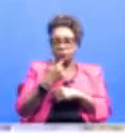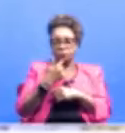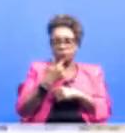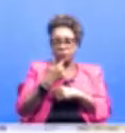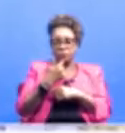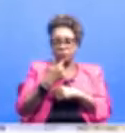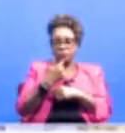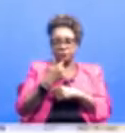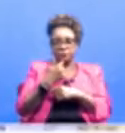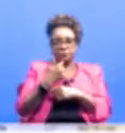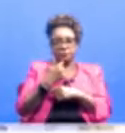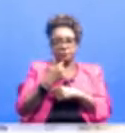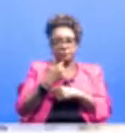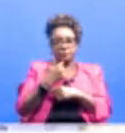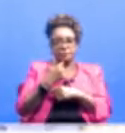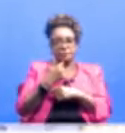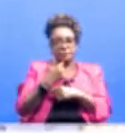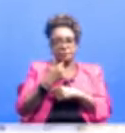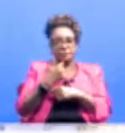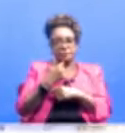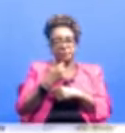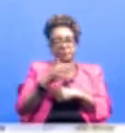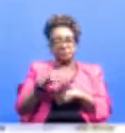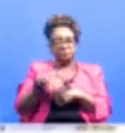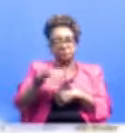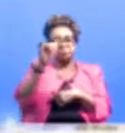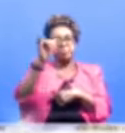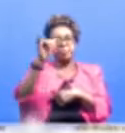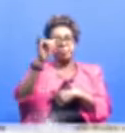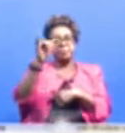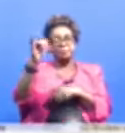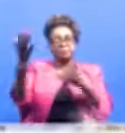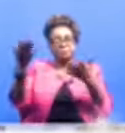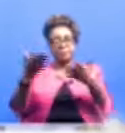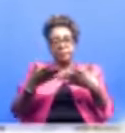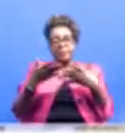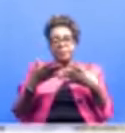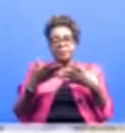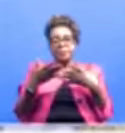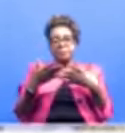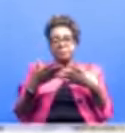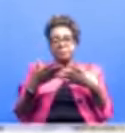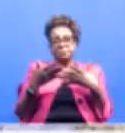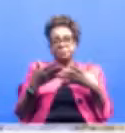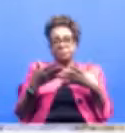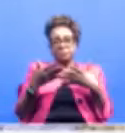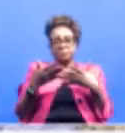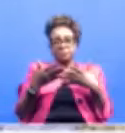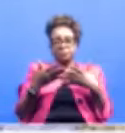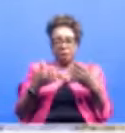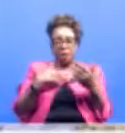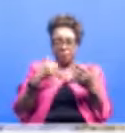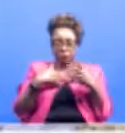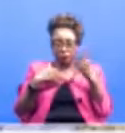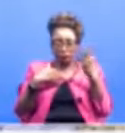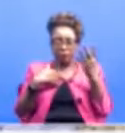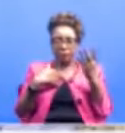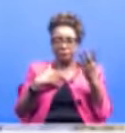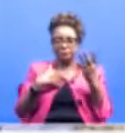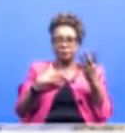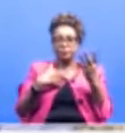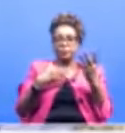7 kimbia huko ngambo na alifunja Mar tumeskia karibu nne kwa